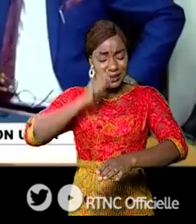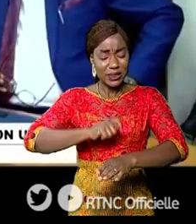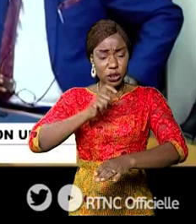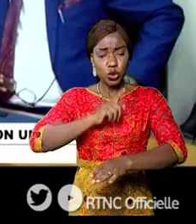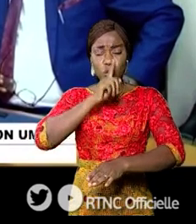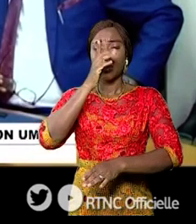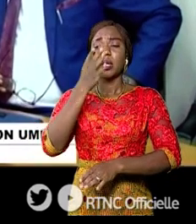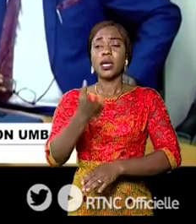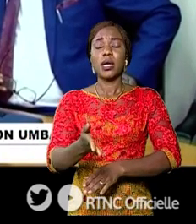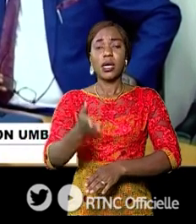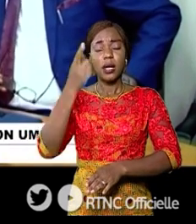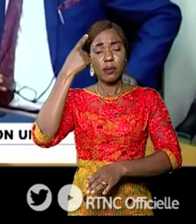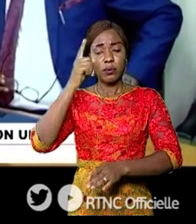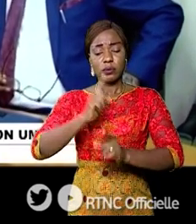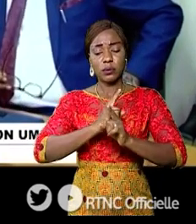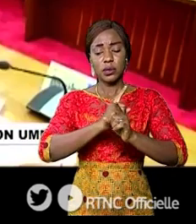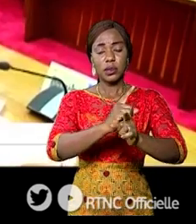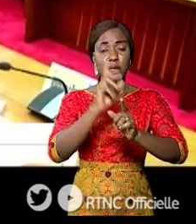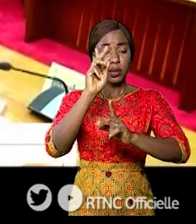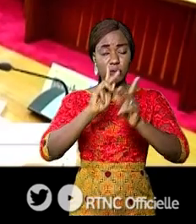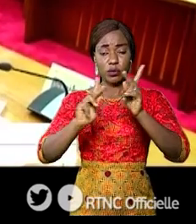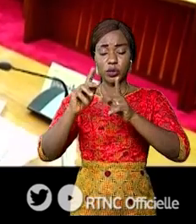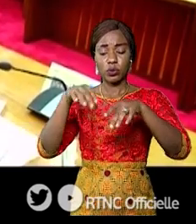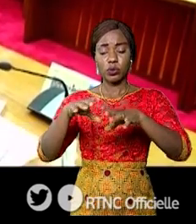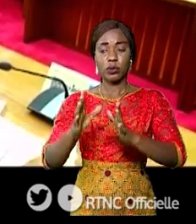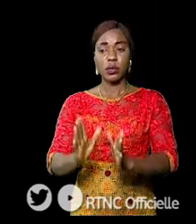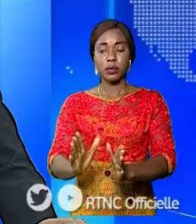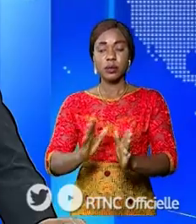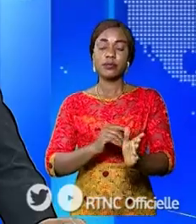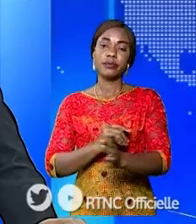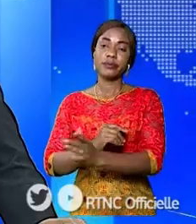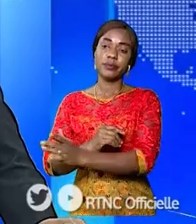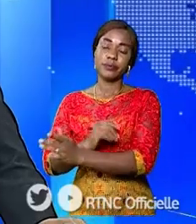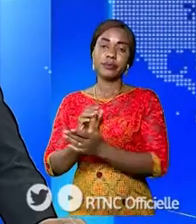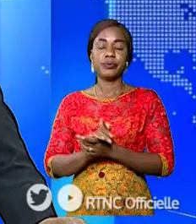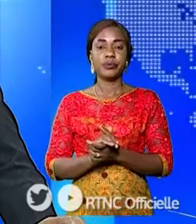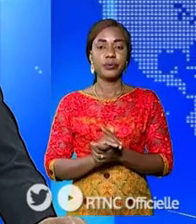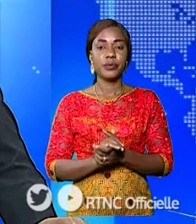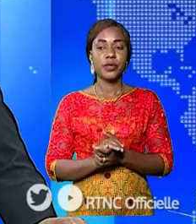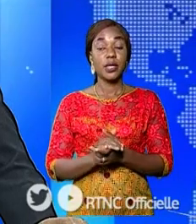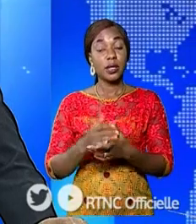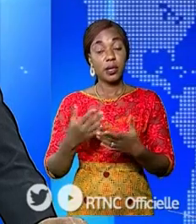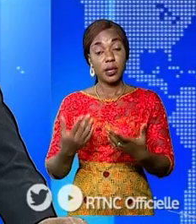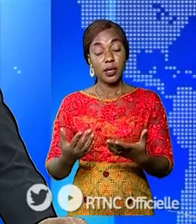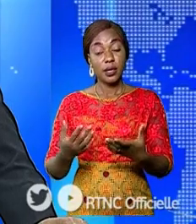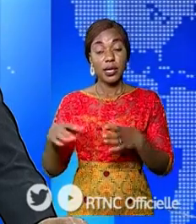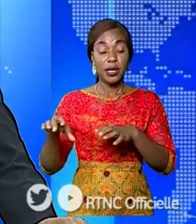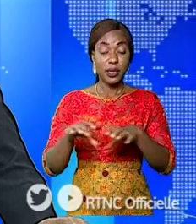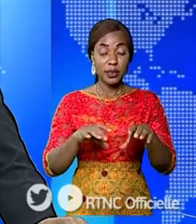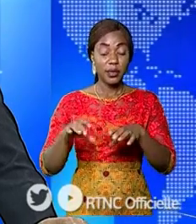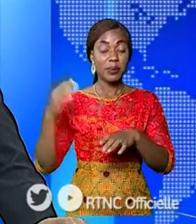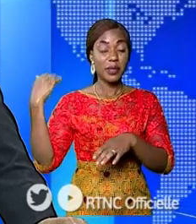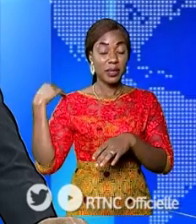loi afin de sécuriser la population congolaise. Les résultats de l'examen d'État